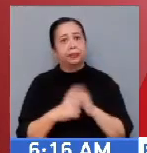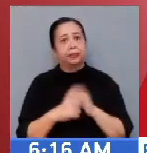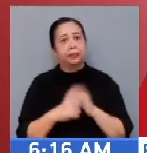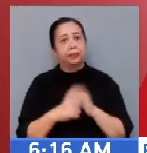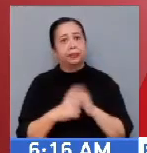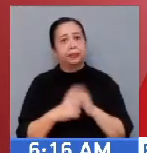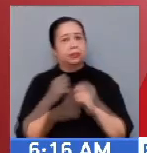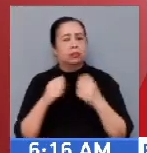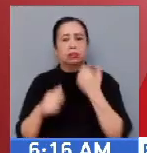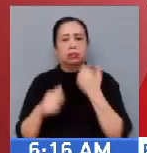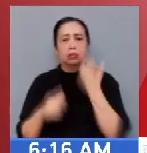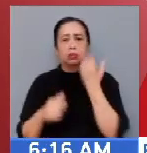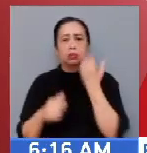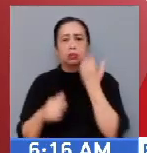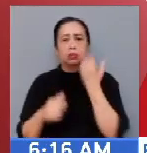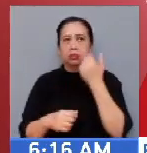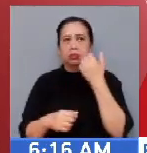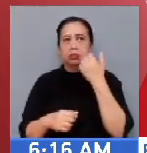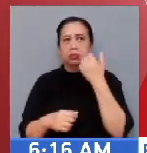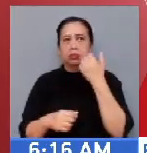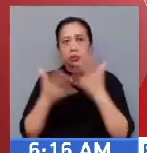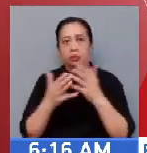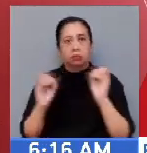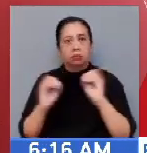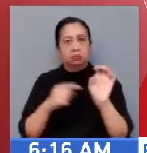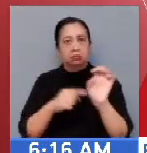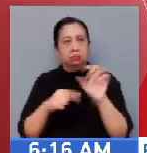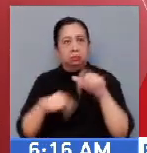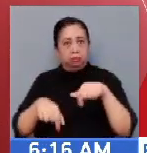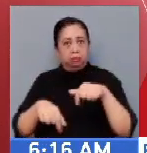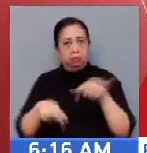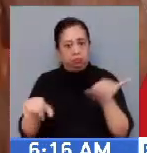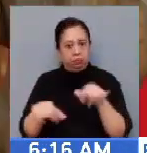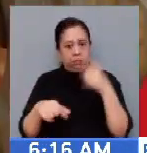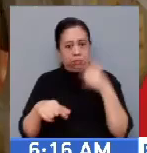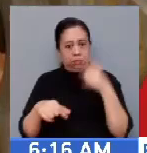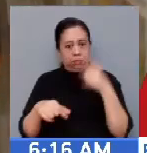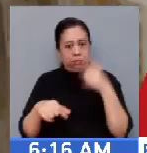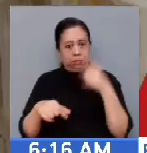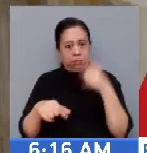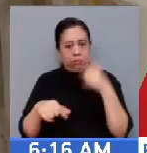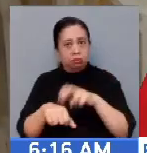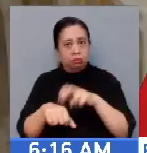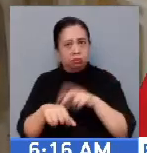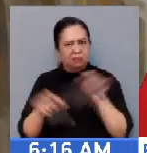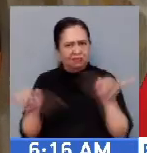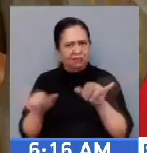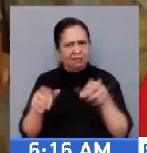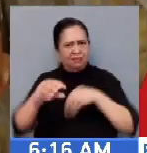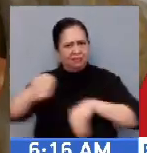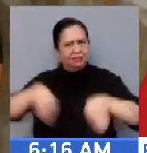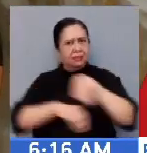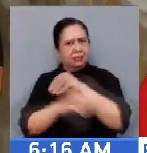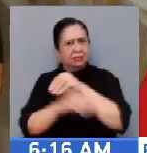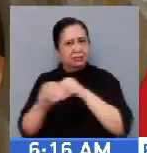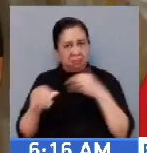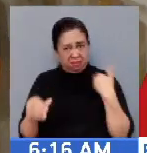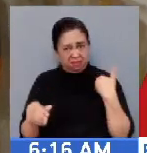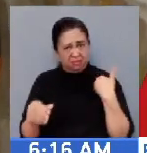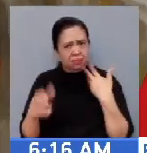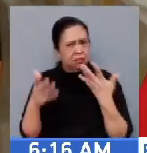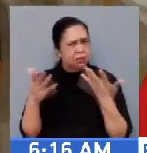global shortage, ano? Wala ba tayong ganitong variety ng patatas na pwedeng parang replacement ho natin dito para hindi tayo nakadepende